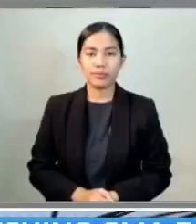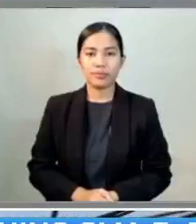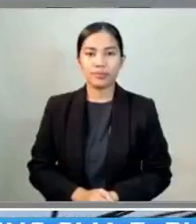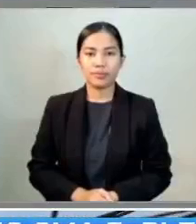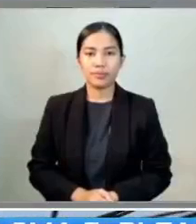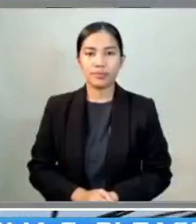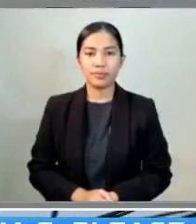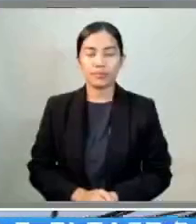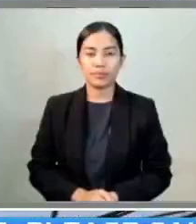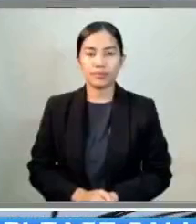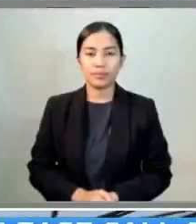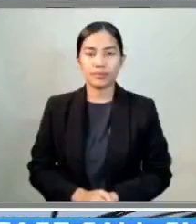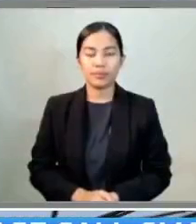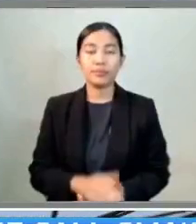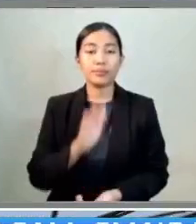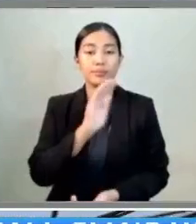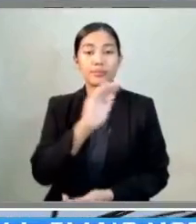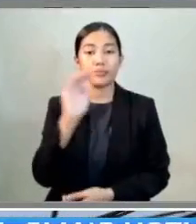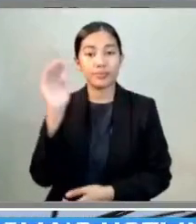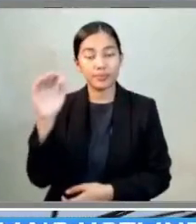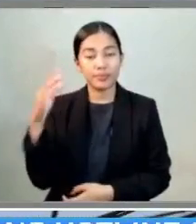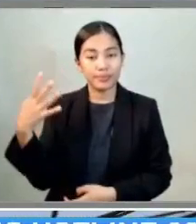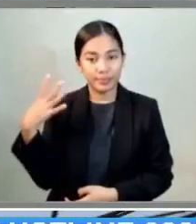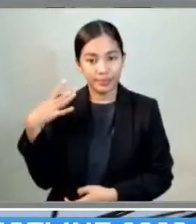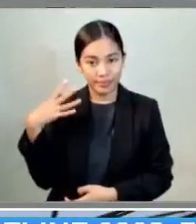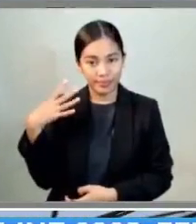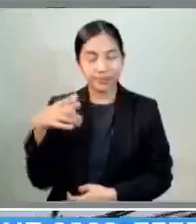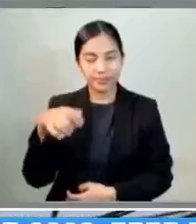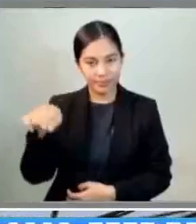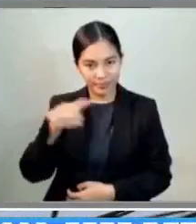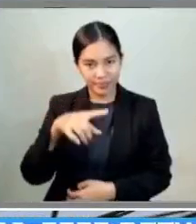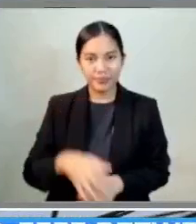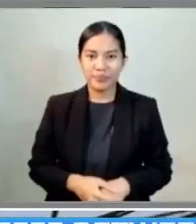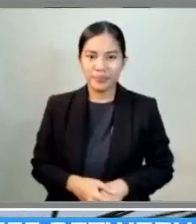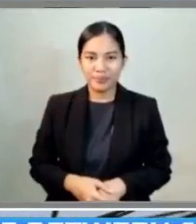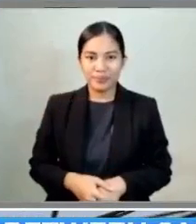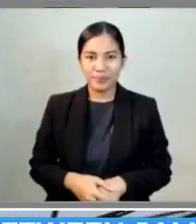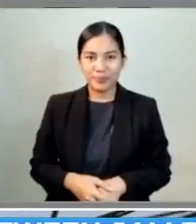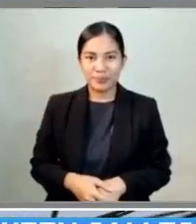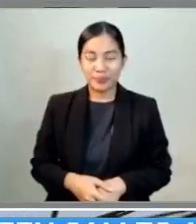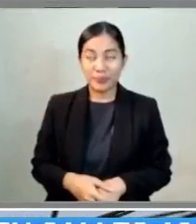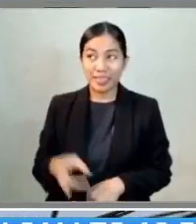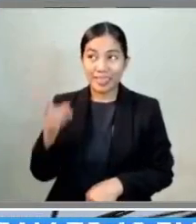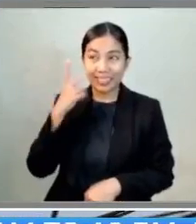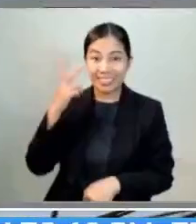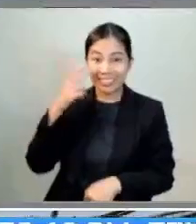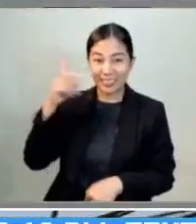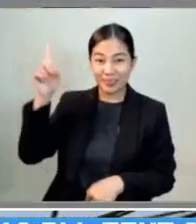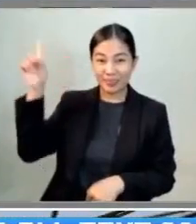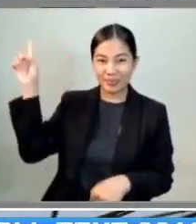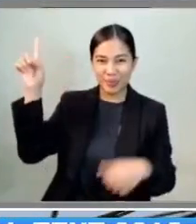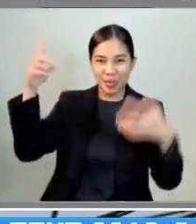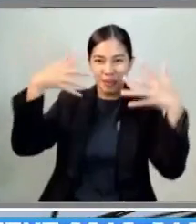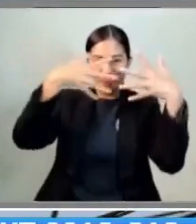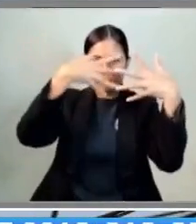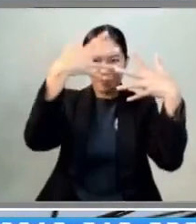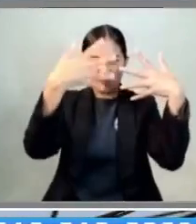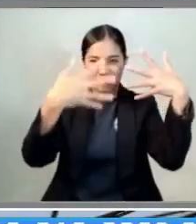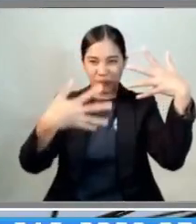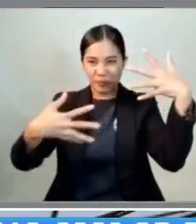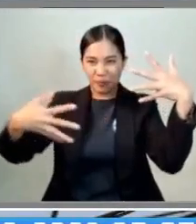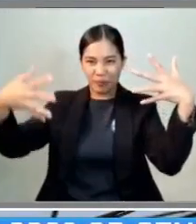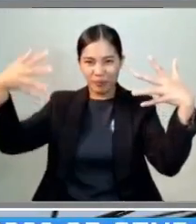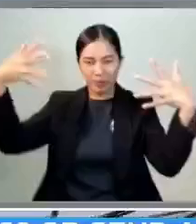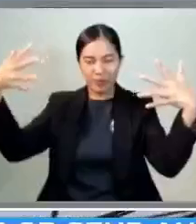Eto ha, teka muna, mga kapuso, nakikita niyo ba kami sa dami niyan, di ba? Dahil alam niyo, sa ilang lugar po sa bansa,